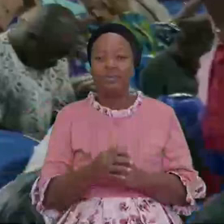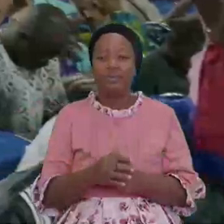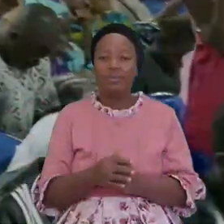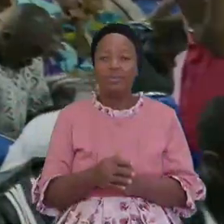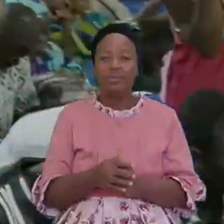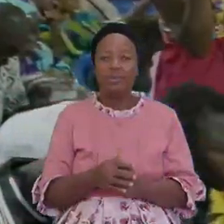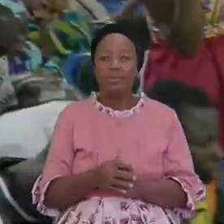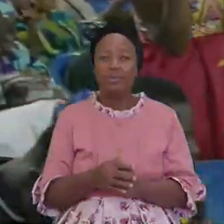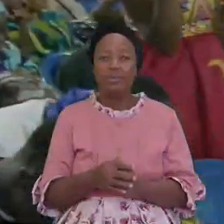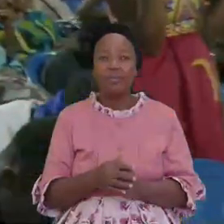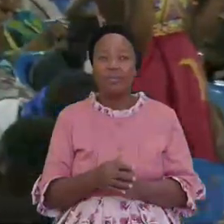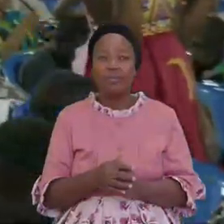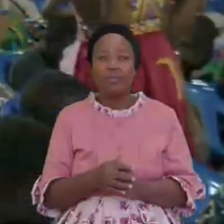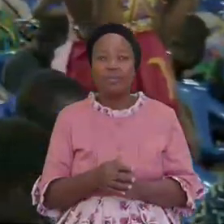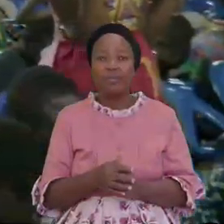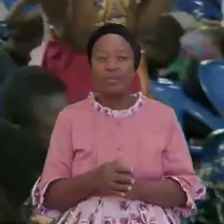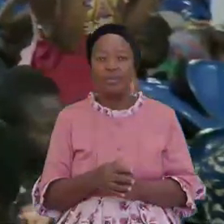Tu veux t'attacher au Seigneur?